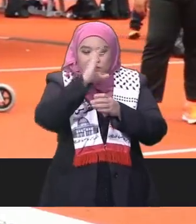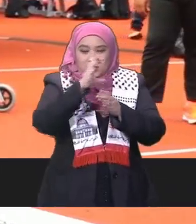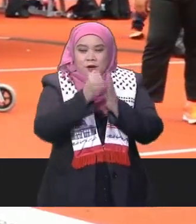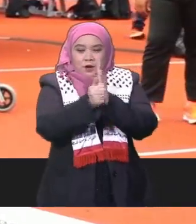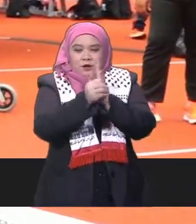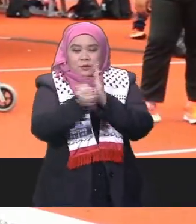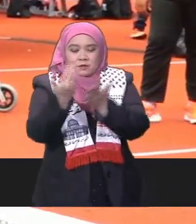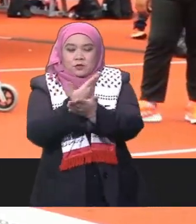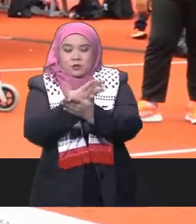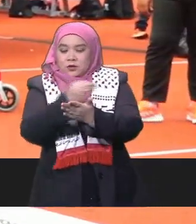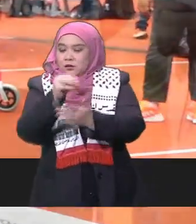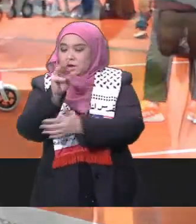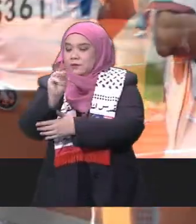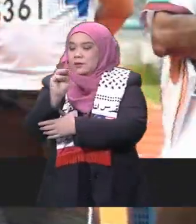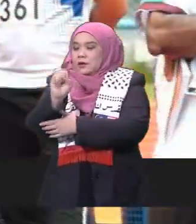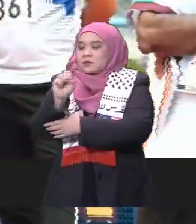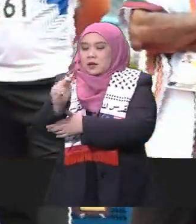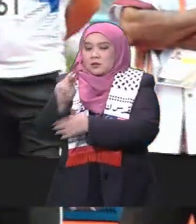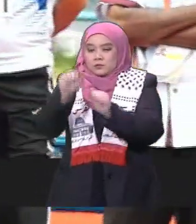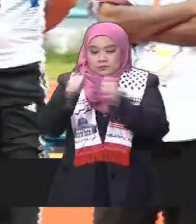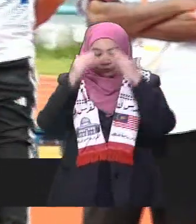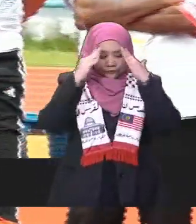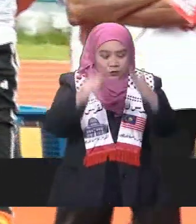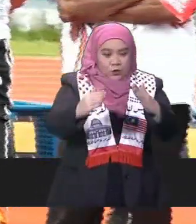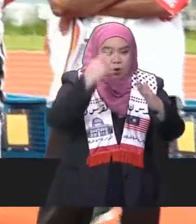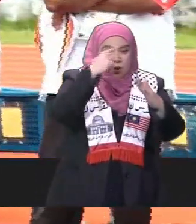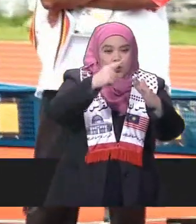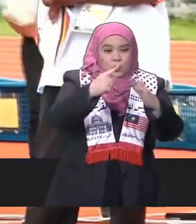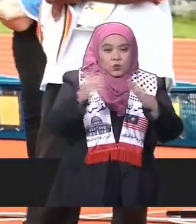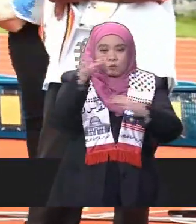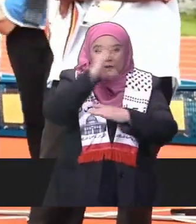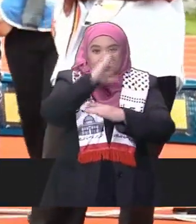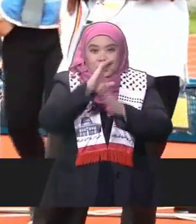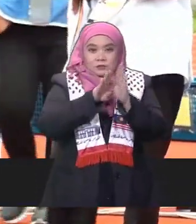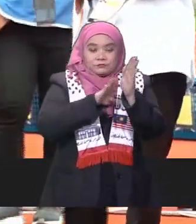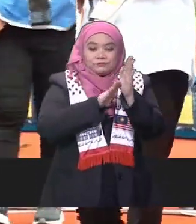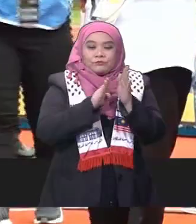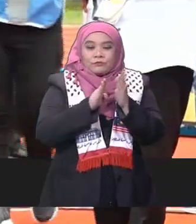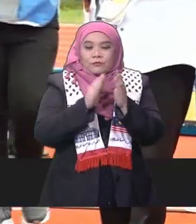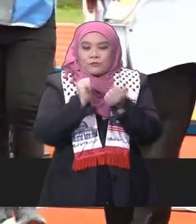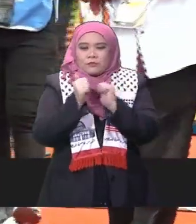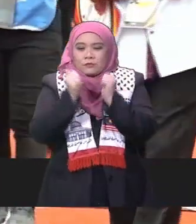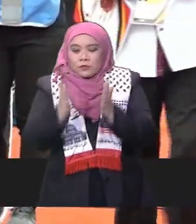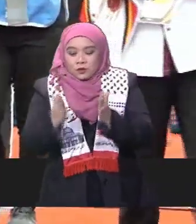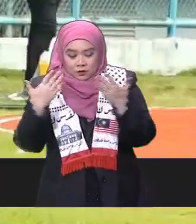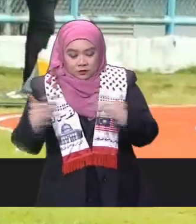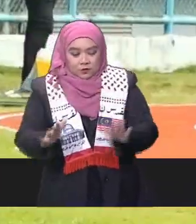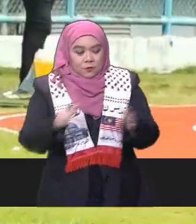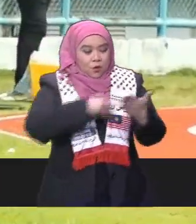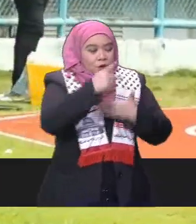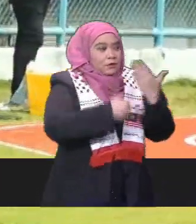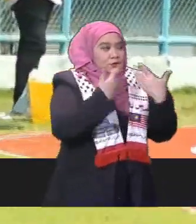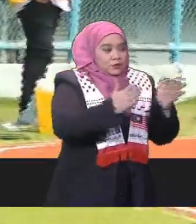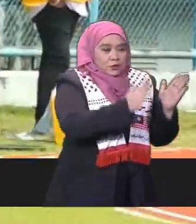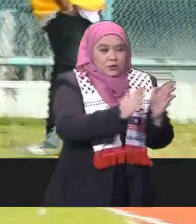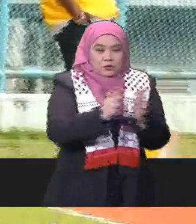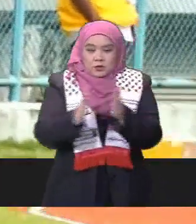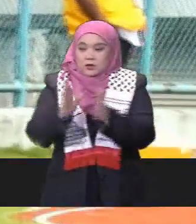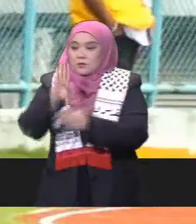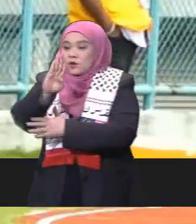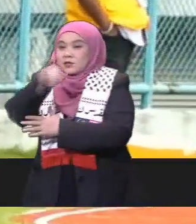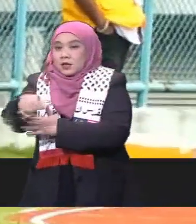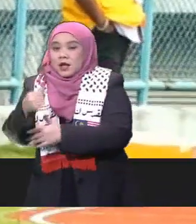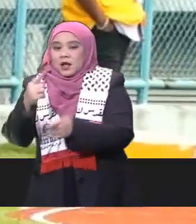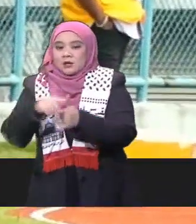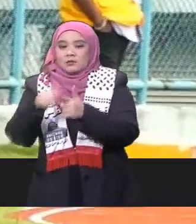itu, MSN boleh memberi tumpuan untuk membangunkan atlet berprestasi tinggi menerusi program yang sudah diatur termasuk di Bukit Jalil maupun